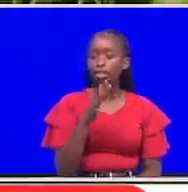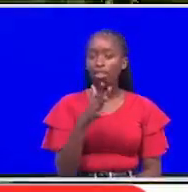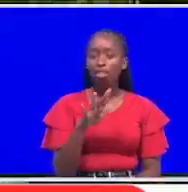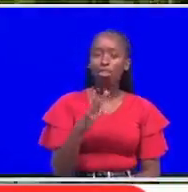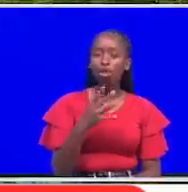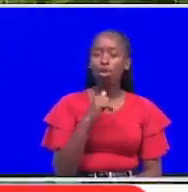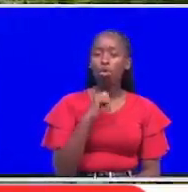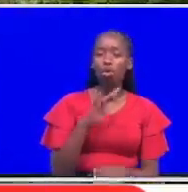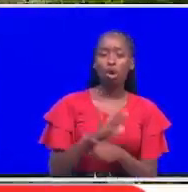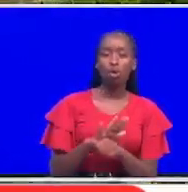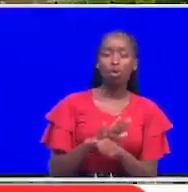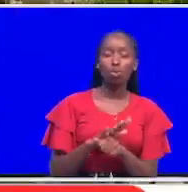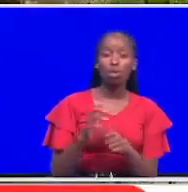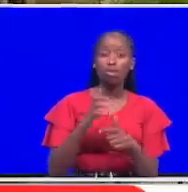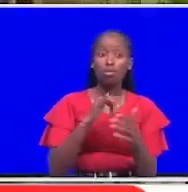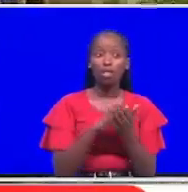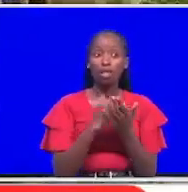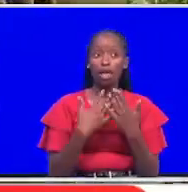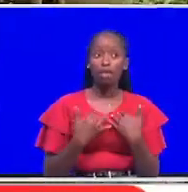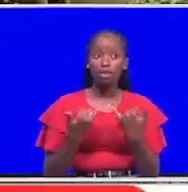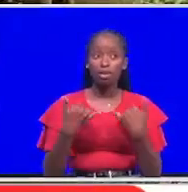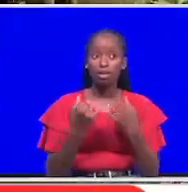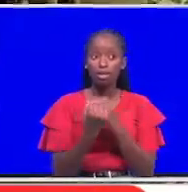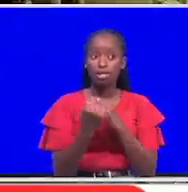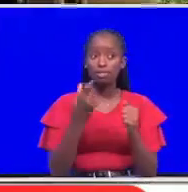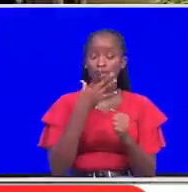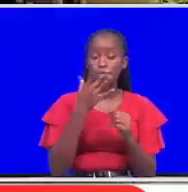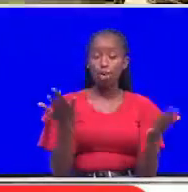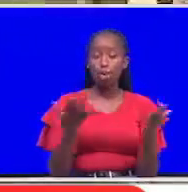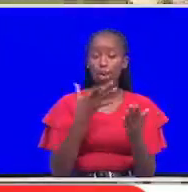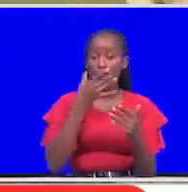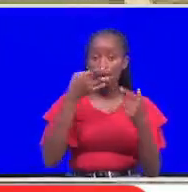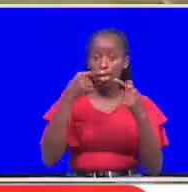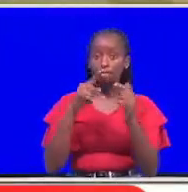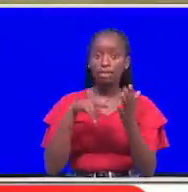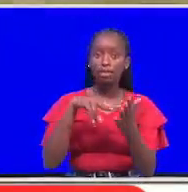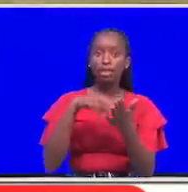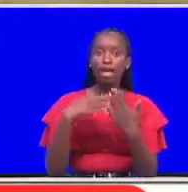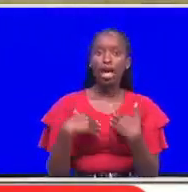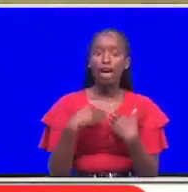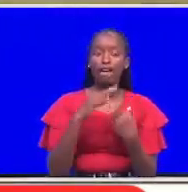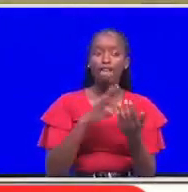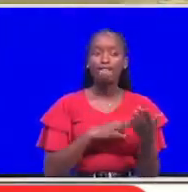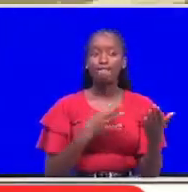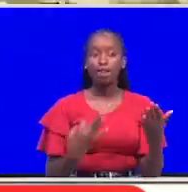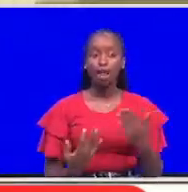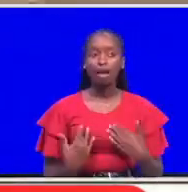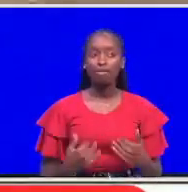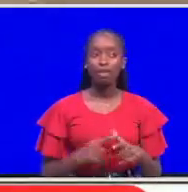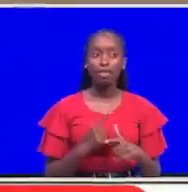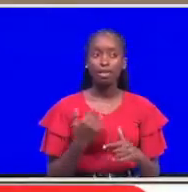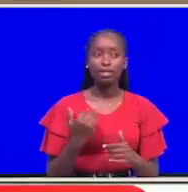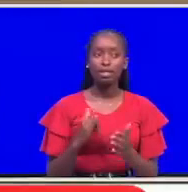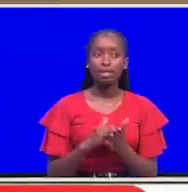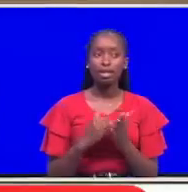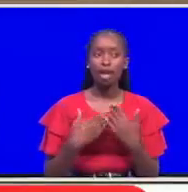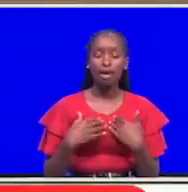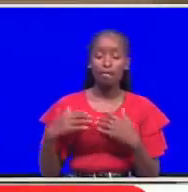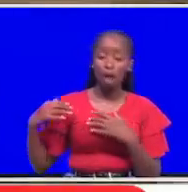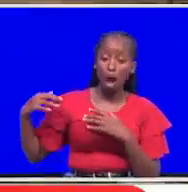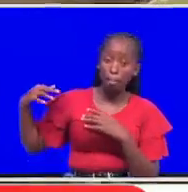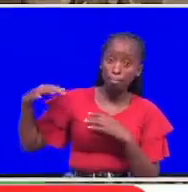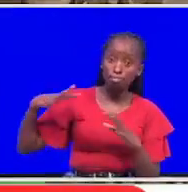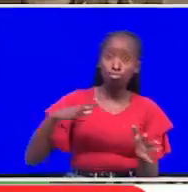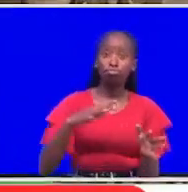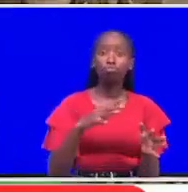Hata hivyo, juhudi za kumuokoa kutoka aliposimamia ziliambulia patupu, na ndipo mtoto huyu aliposombwa na